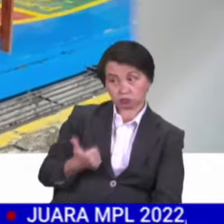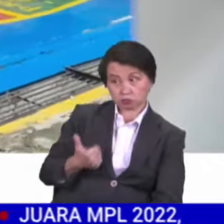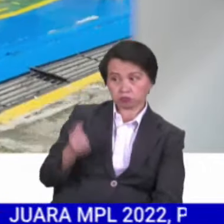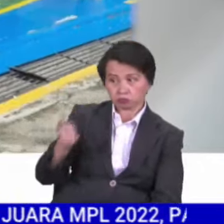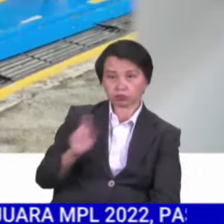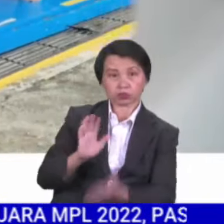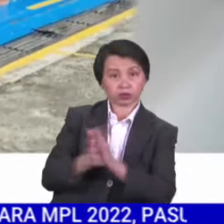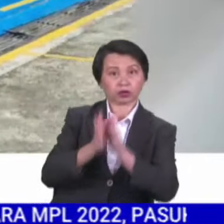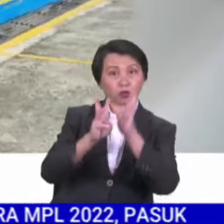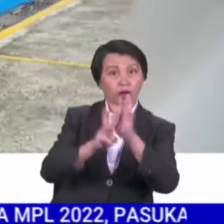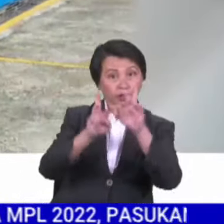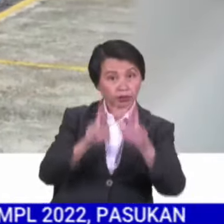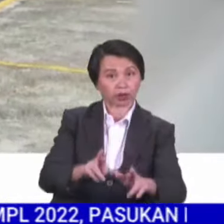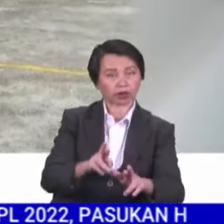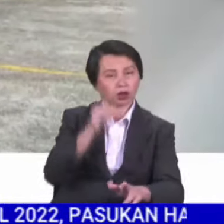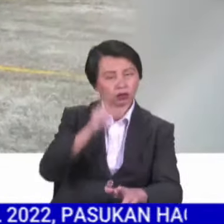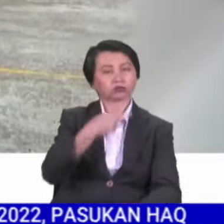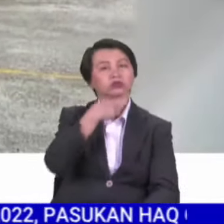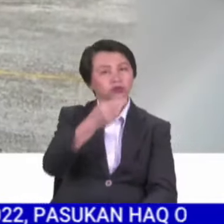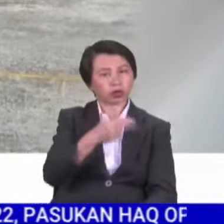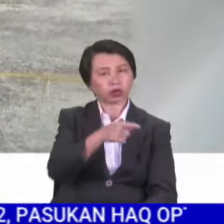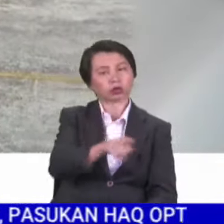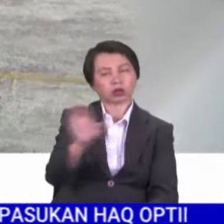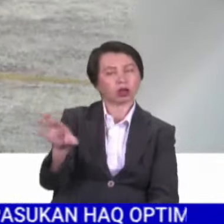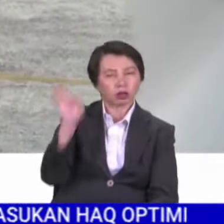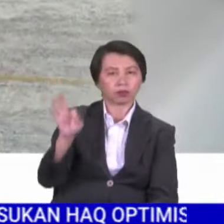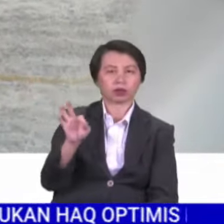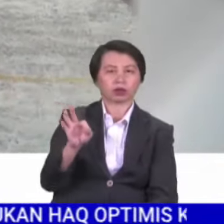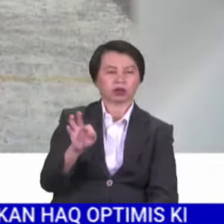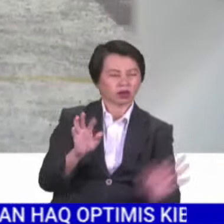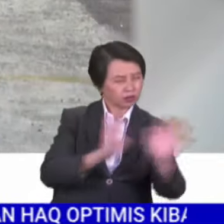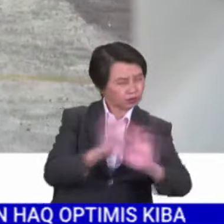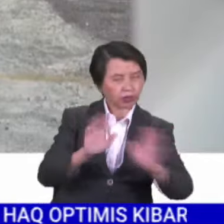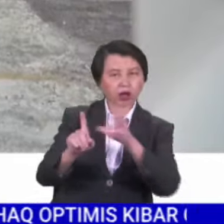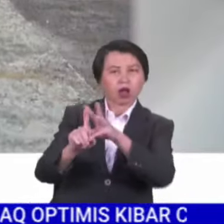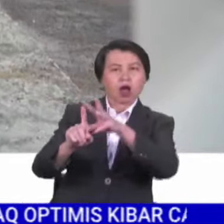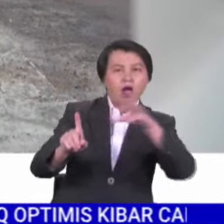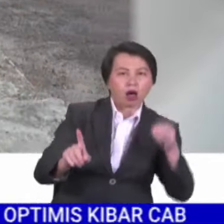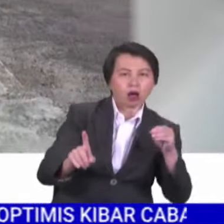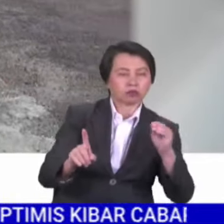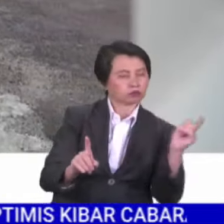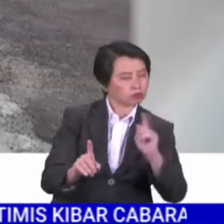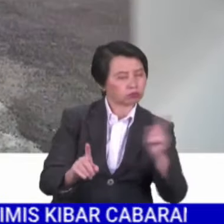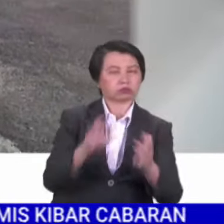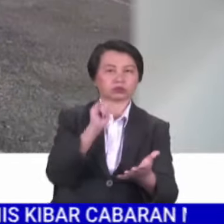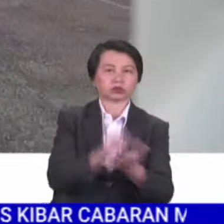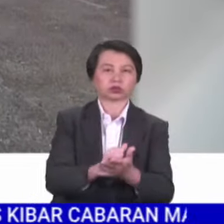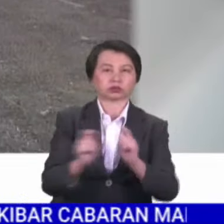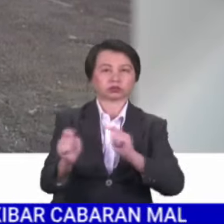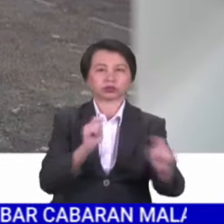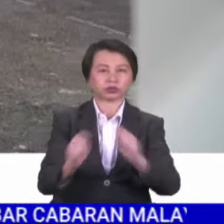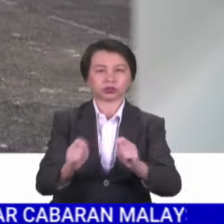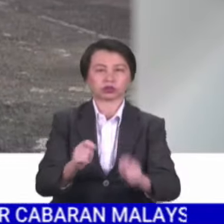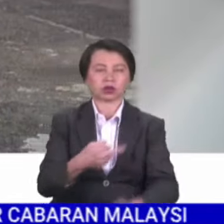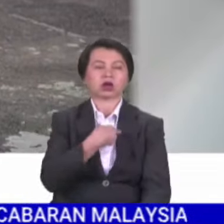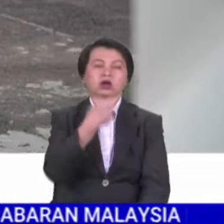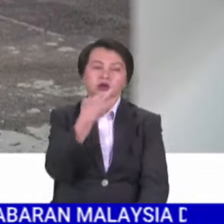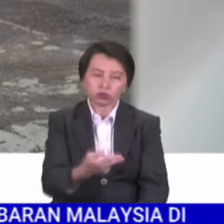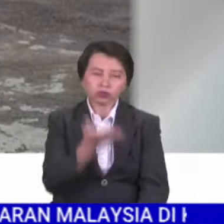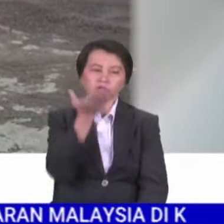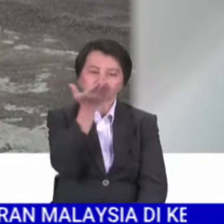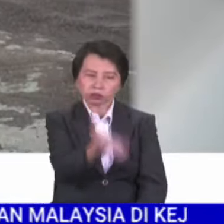untuk menjadi wakil rakyat mereka untuk bersuara. Tindakan memboikot ini sebenarnya ialah tindakan yang merugikan